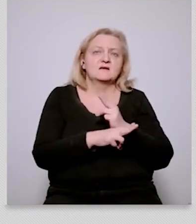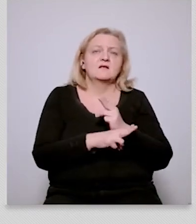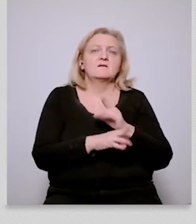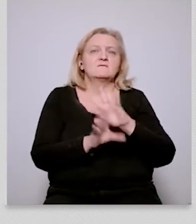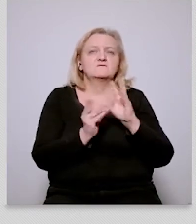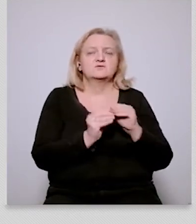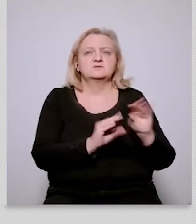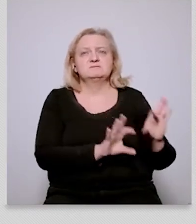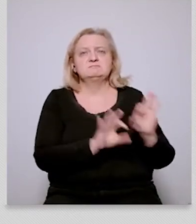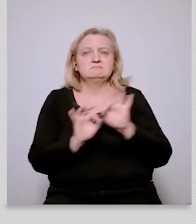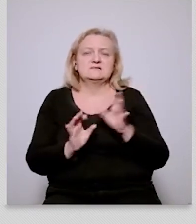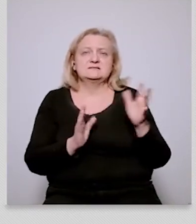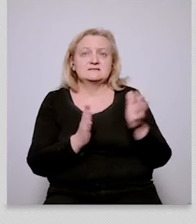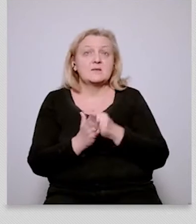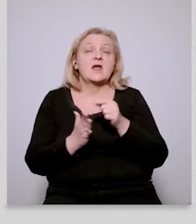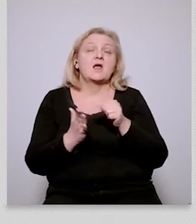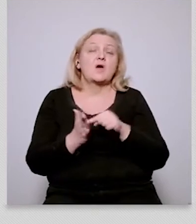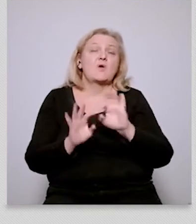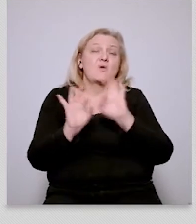którą na ogół